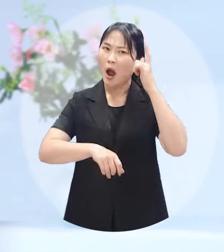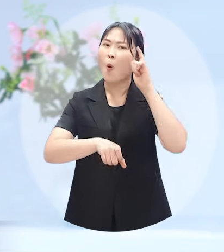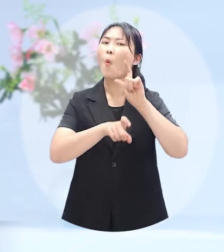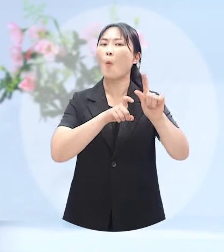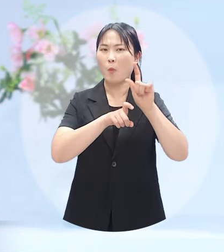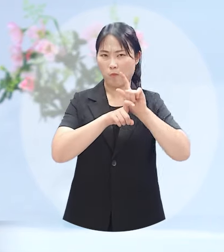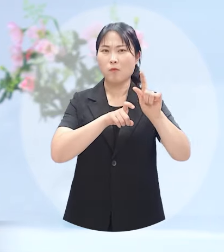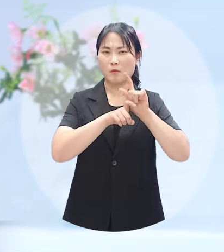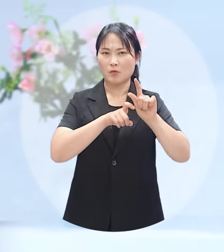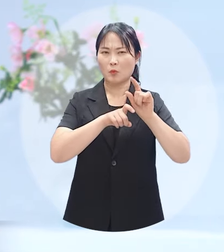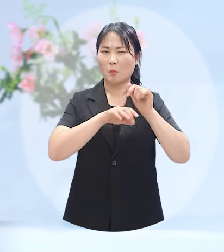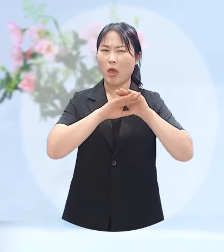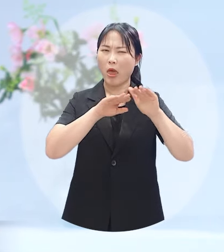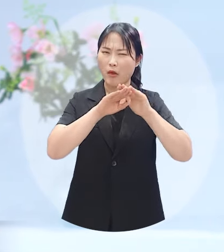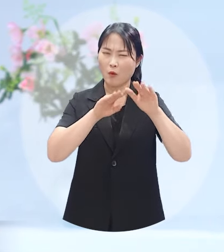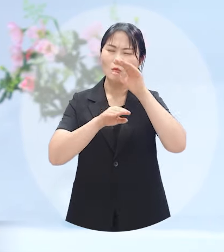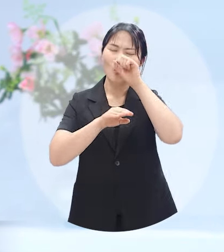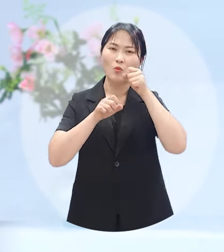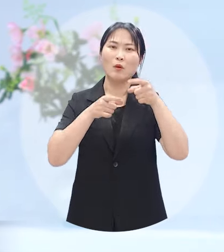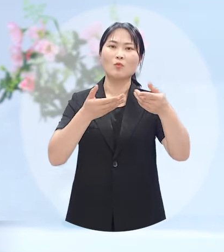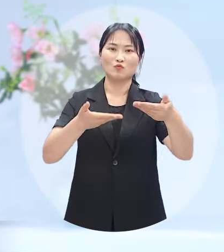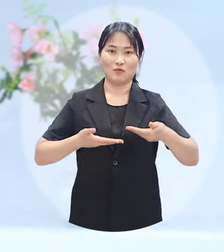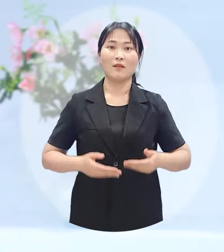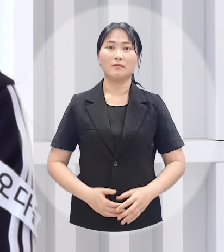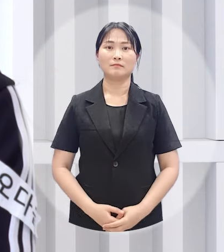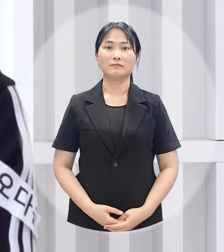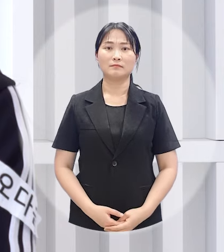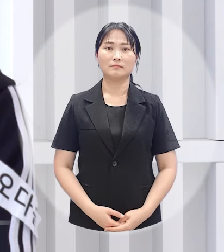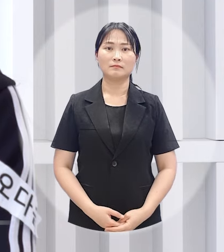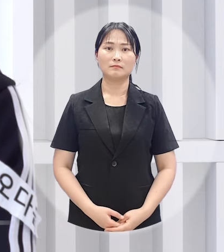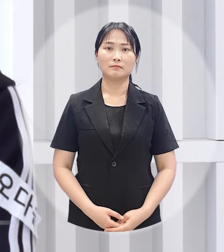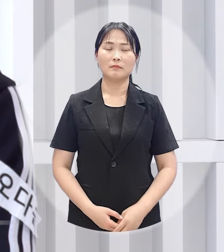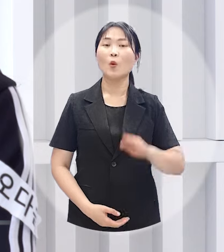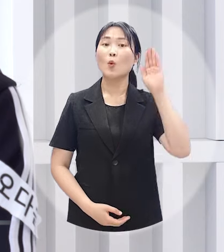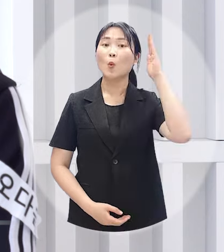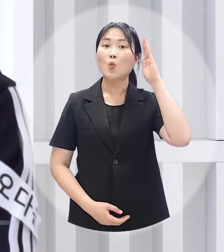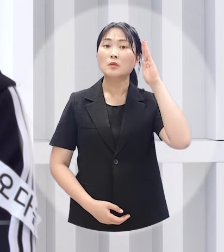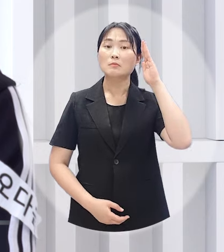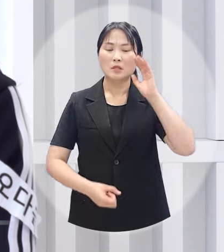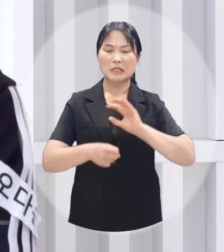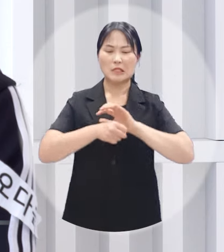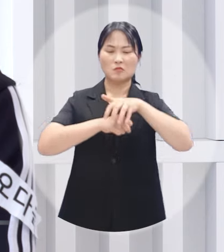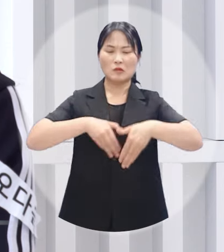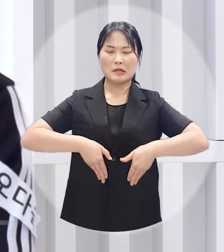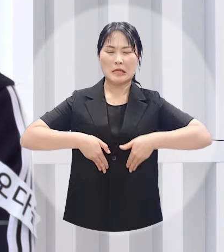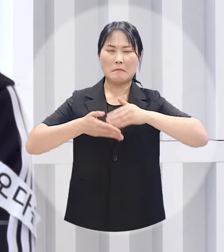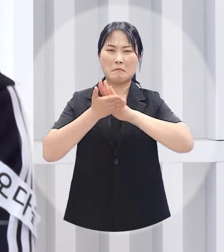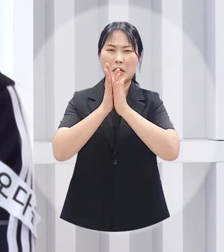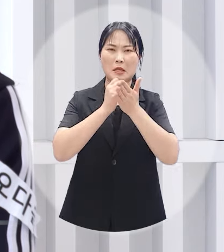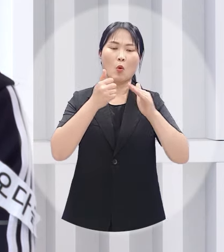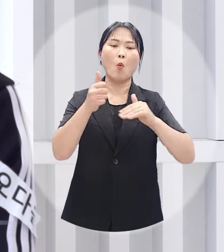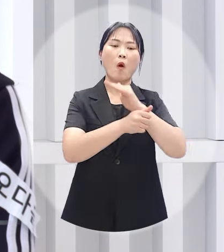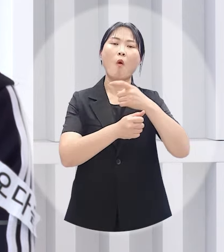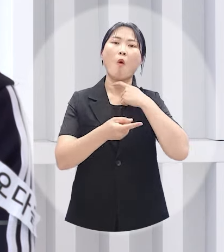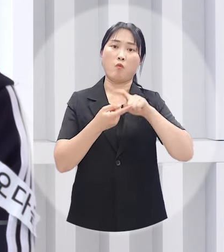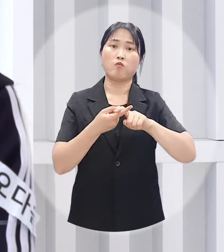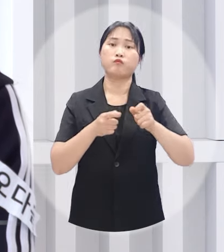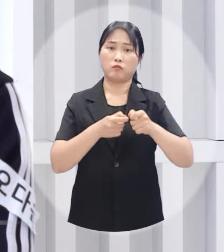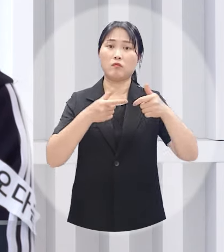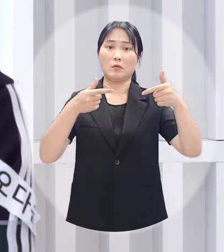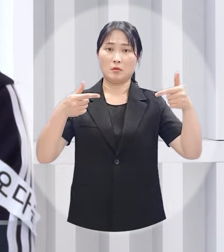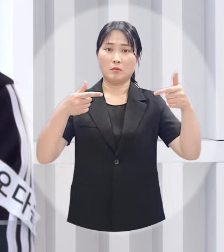고민에 대해 좀 해소가 될 수 있는 좋은 경험이었던 것 같습니다. 요즘 지구온난화 때문에 환경에 대해서 관심이